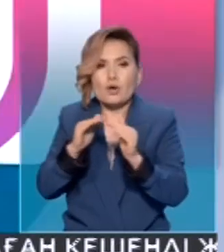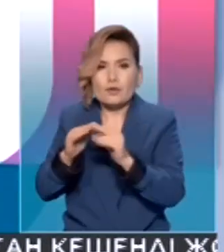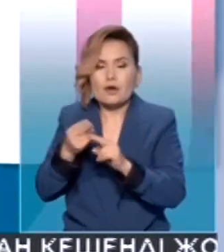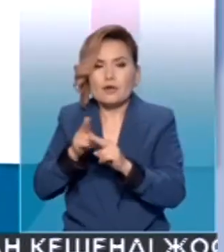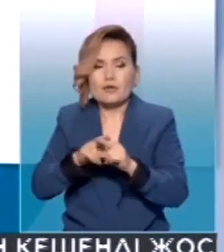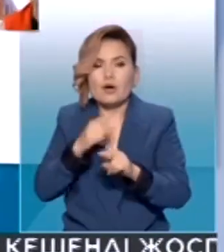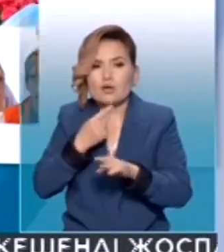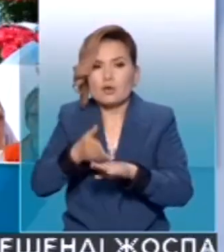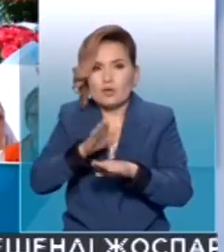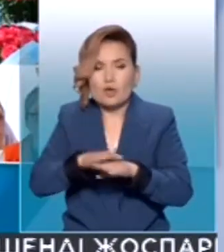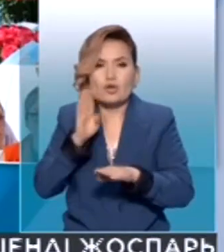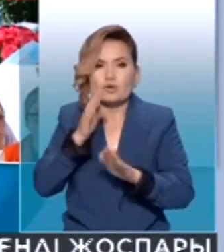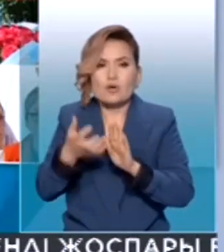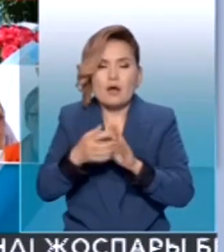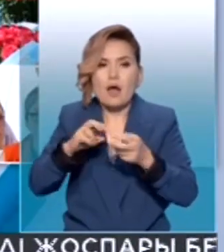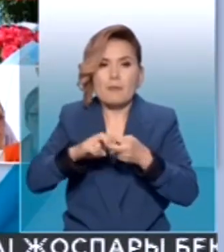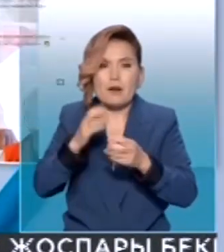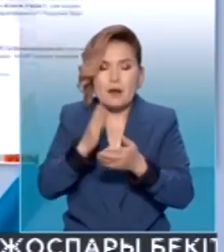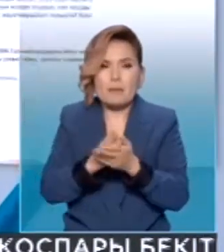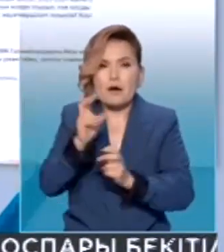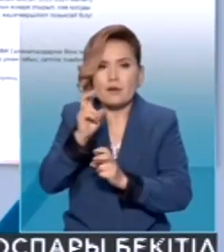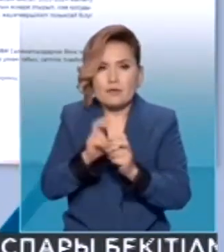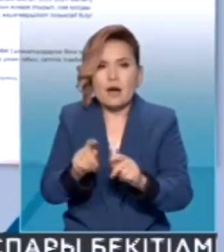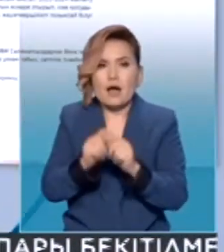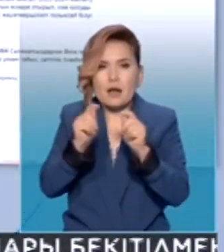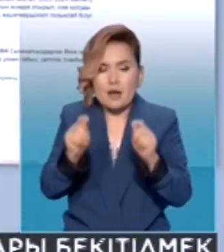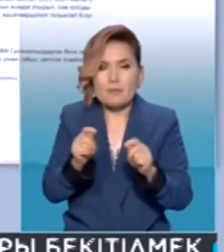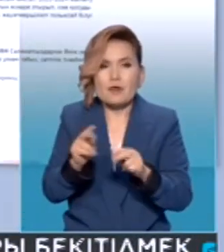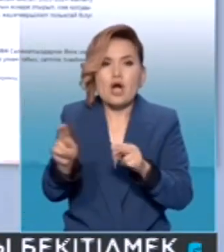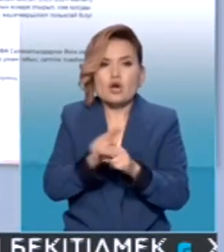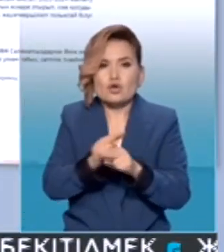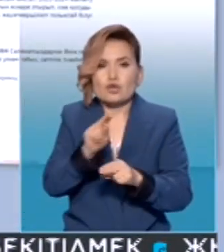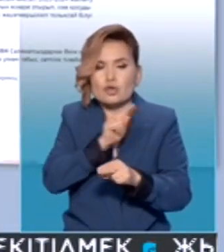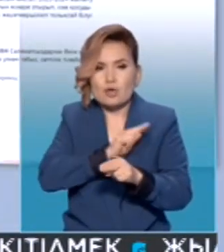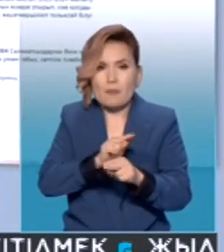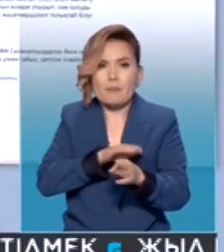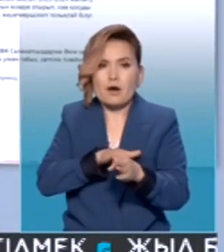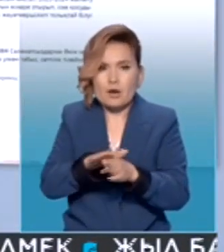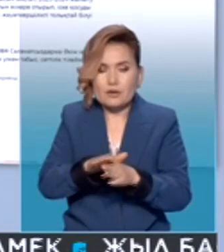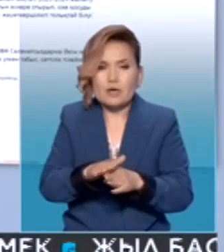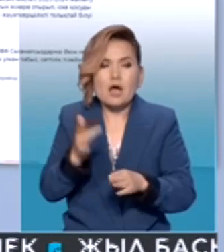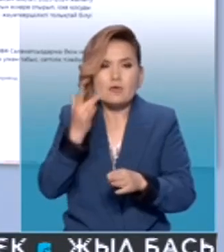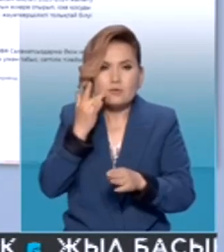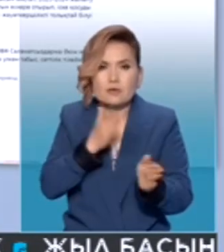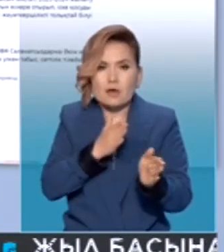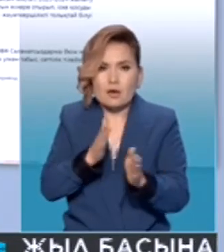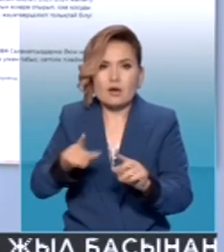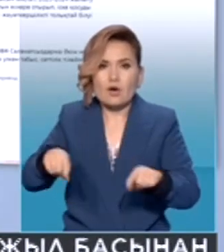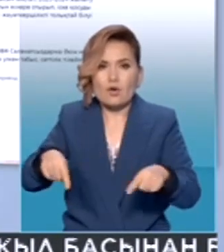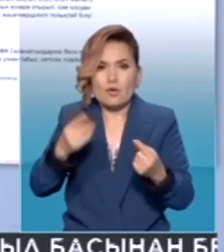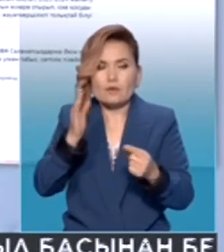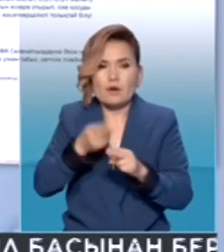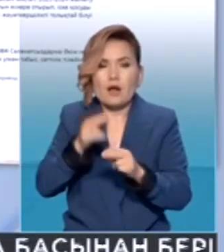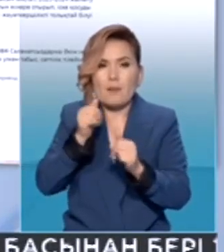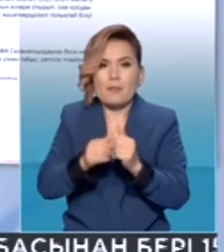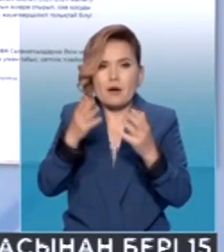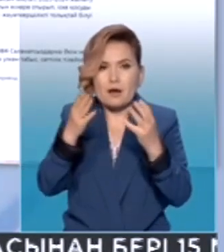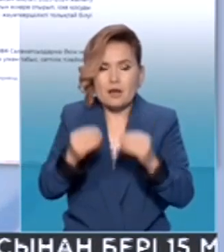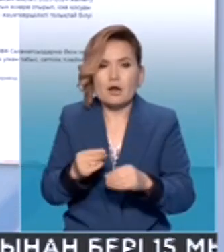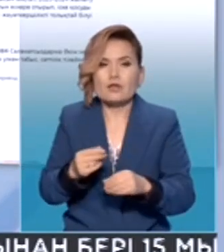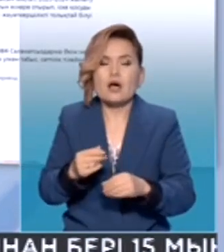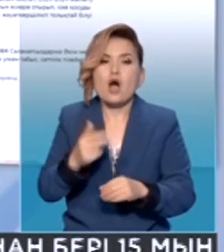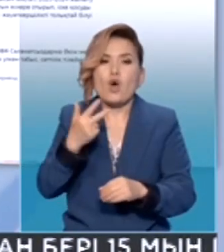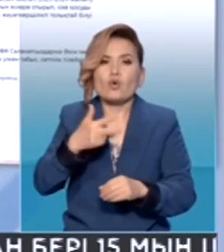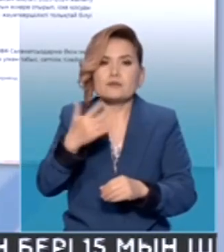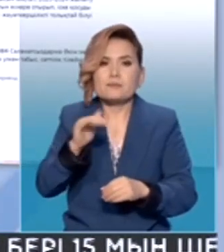кешендерінде қиындықтар туындады. Қазір станцияны іске қосып, әрі жөндеу жұмыстарын жүргізіп, жүйені тексереміз. Содан кейін күніне 35 мың